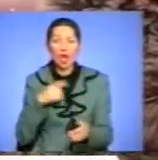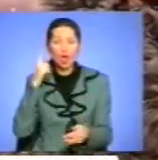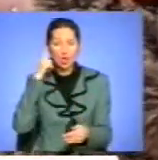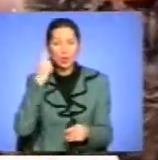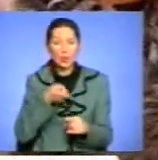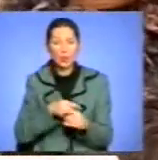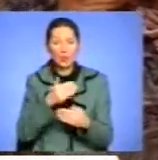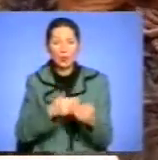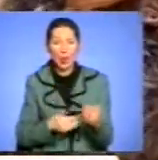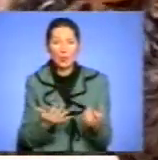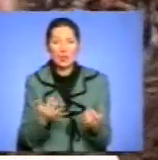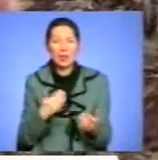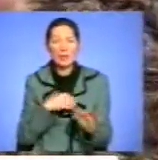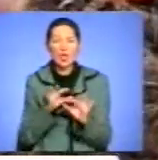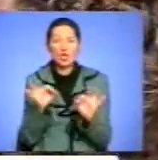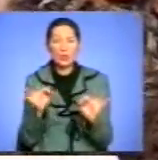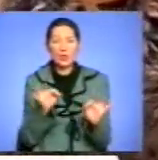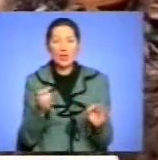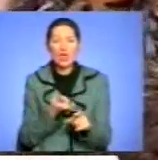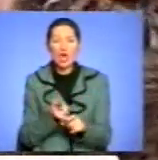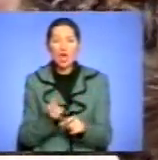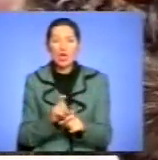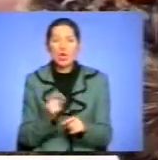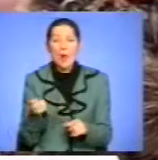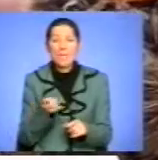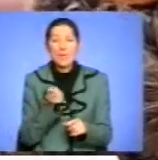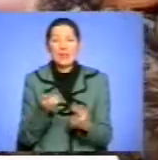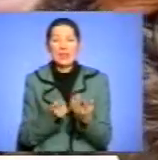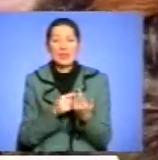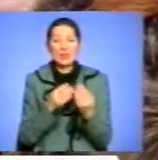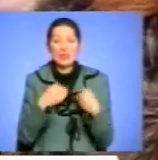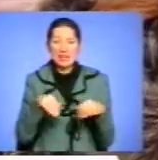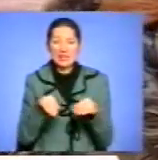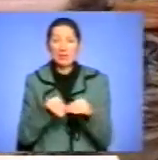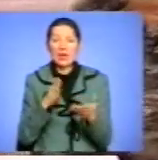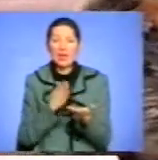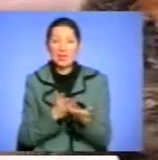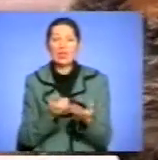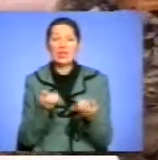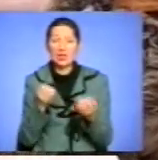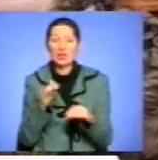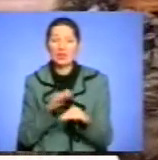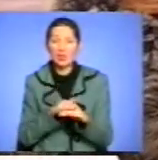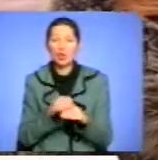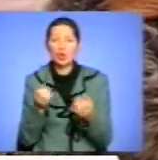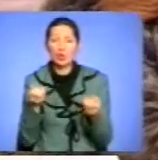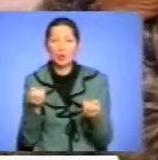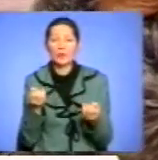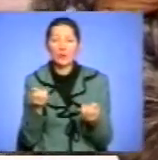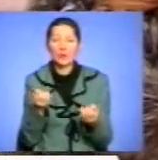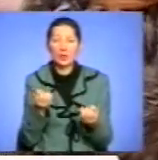але, наскільки мені розповідали, дуже малій кількості сімей є насправді доступне це житло. І там ще